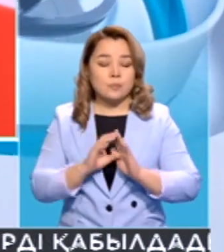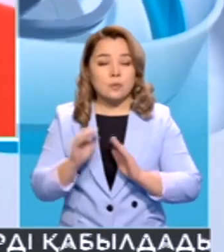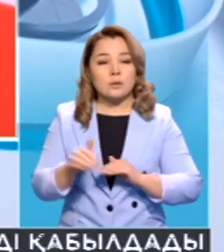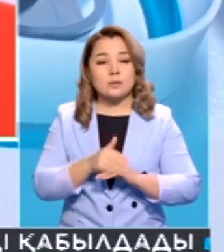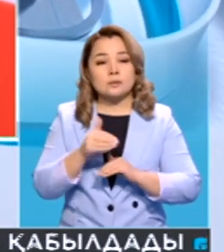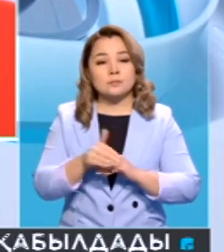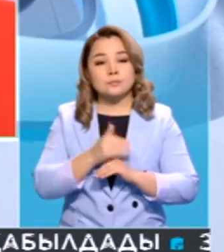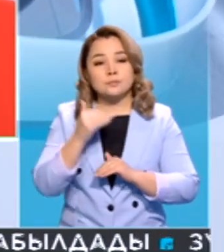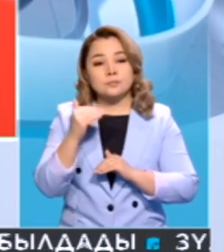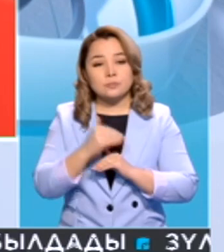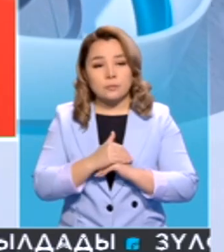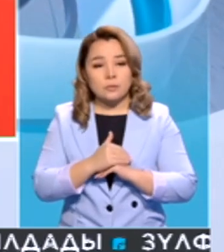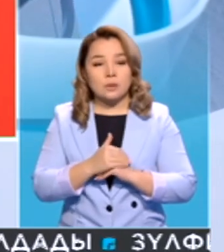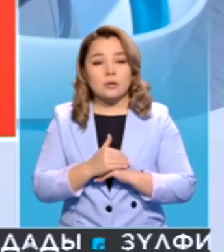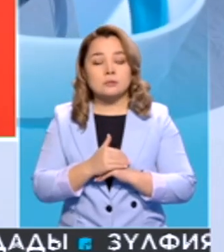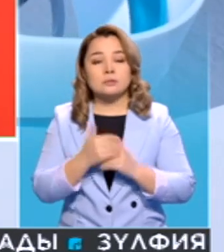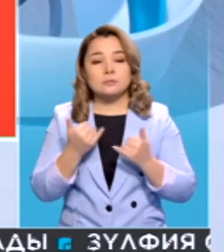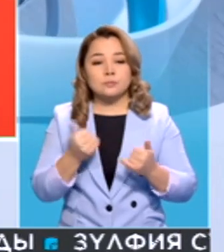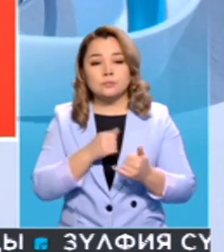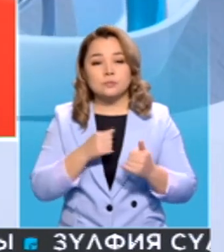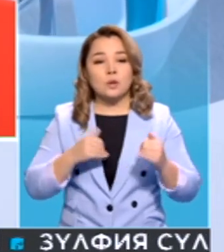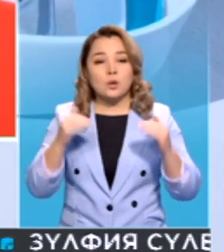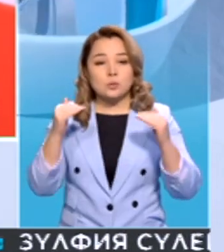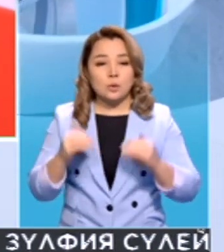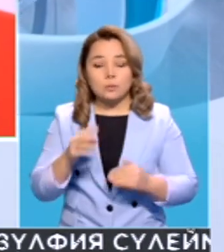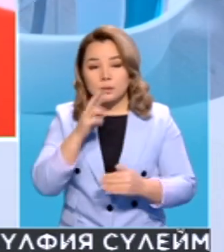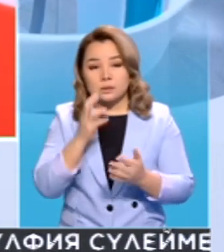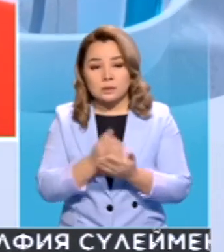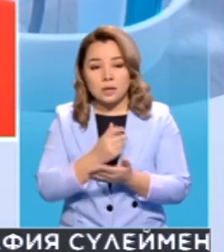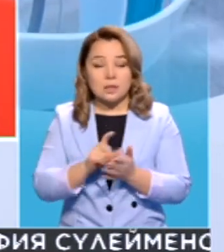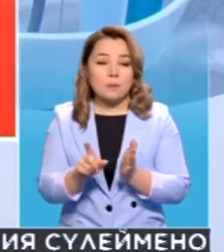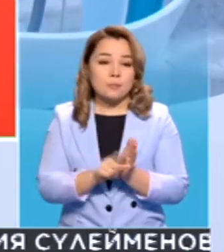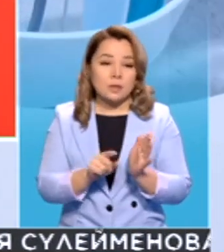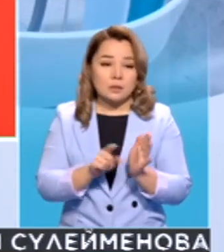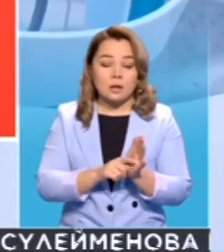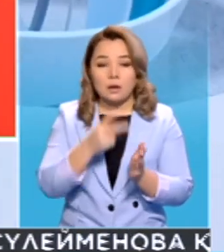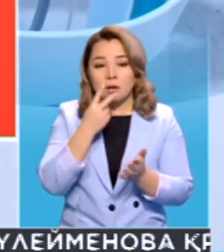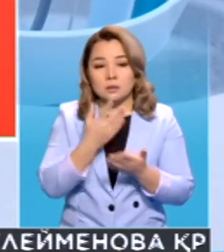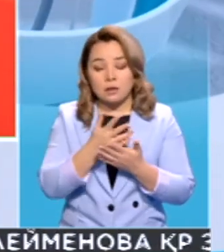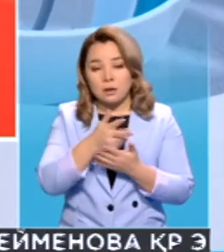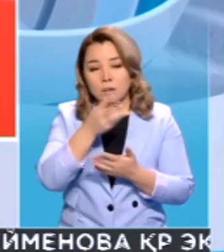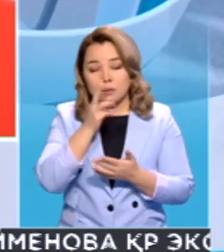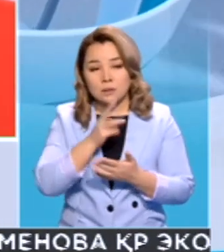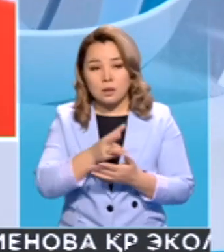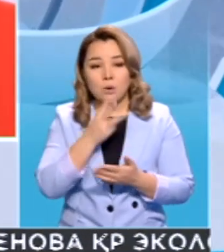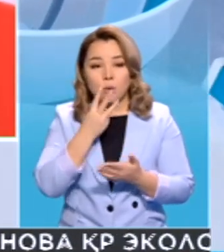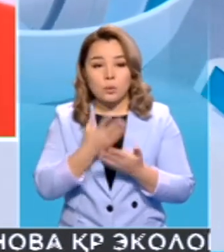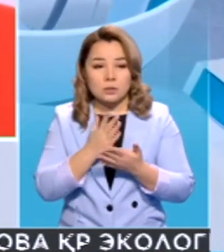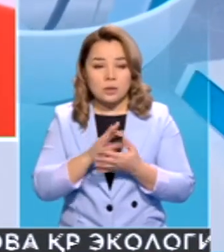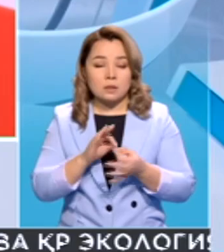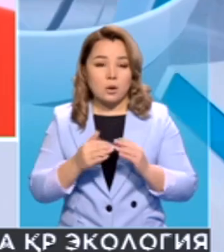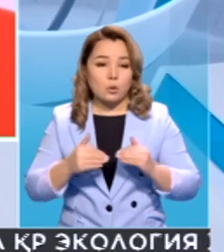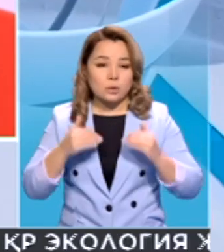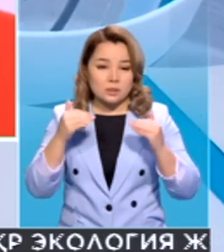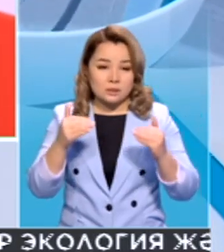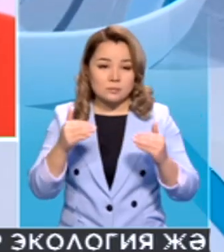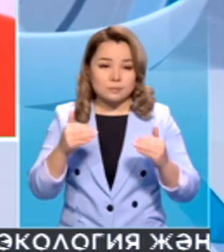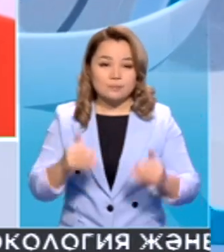жарық, Досжан. Қайырлы кеш, Шерхан. Ең төменгі жалақы, зейнетақы мен айлық есептік көрсеткіш көлемі көтерілді. Алдашып